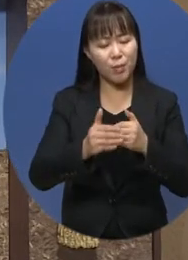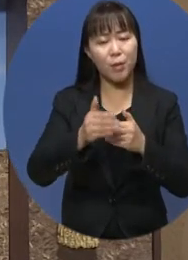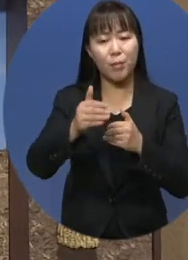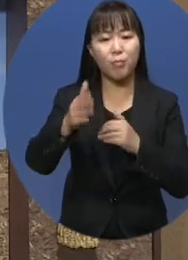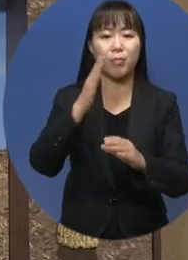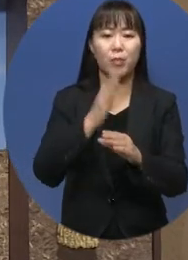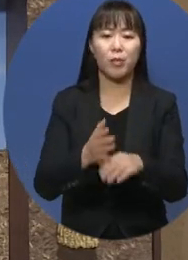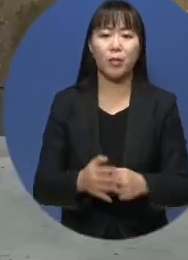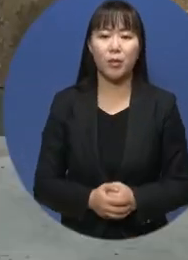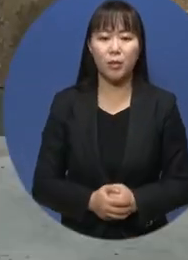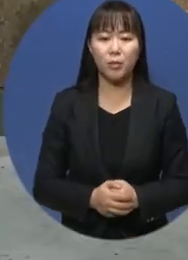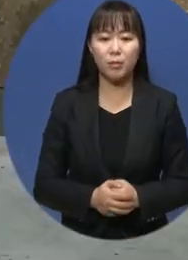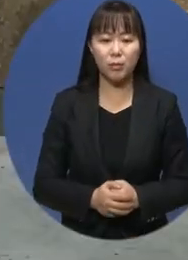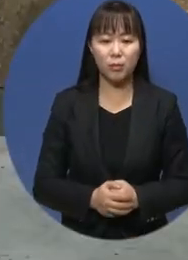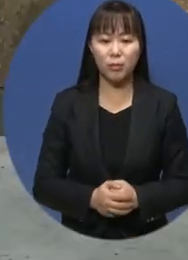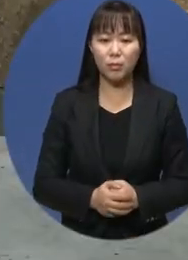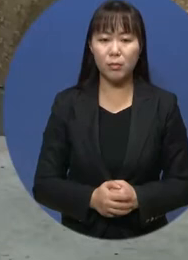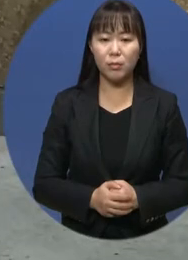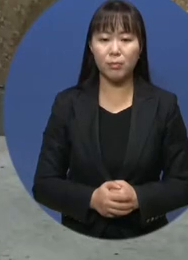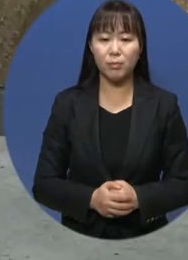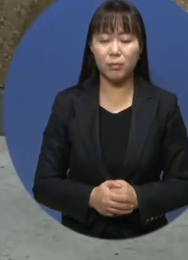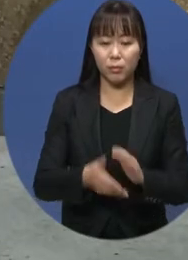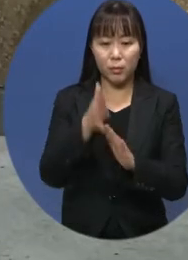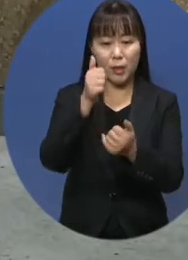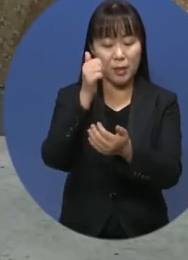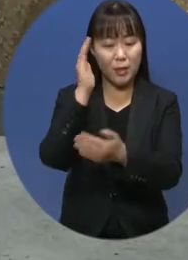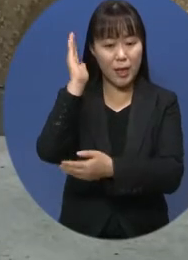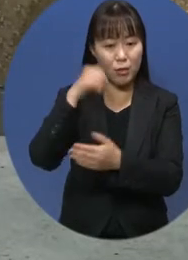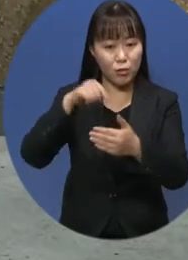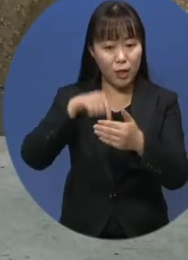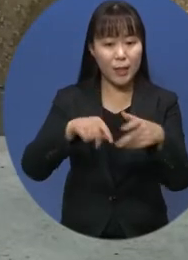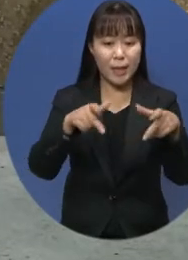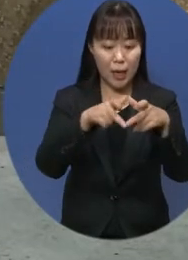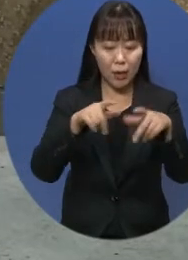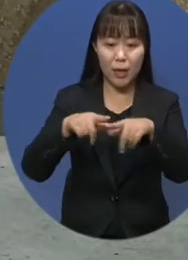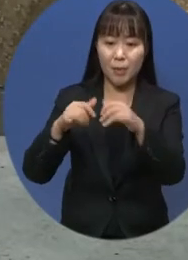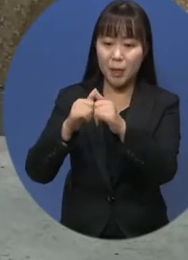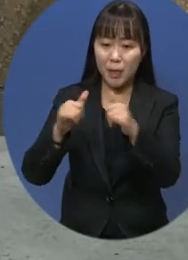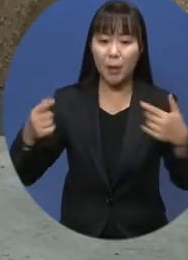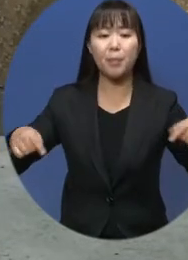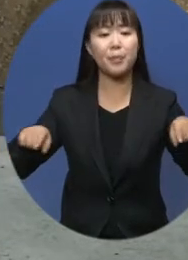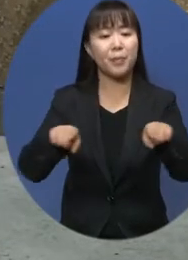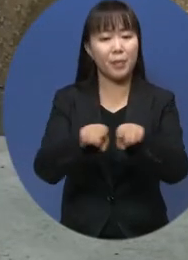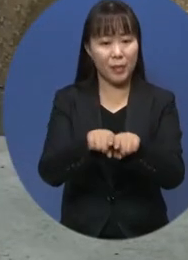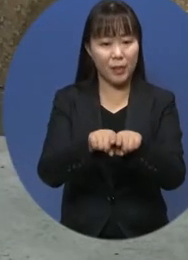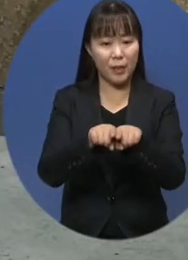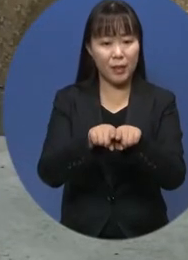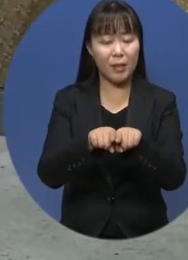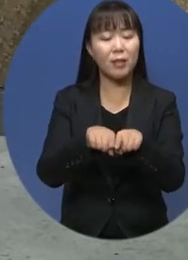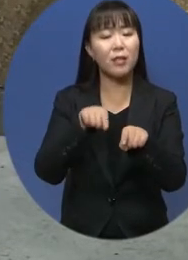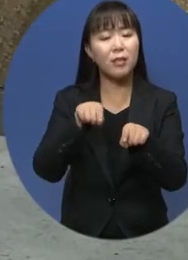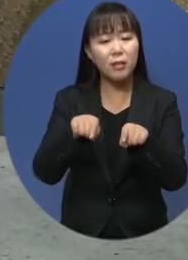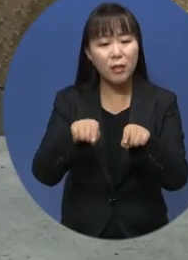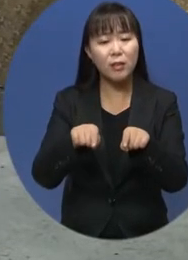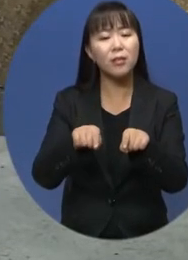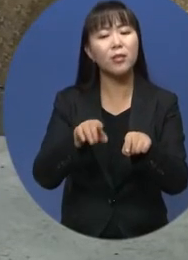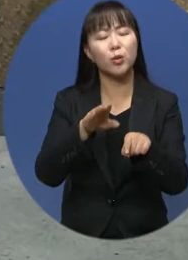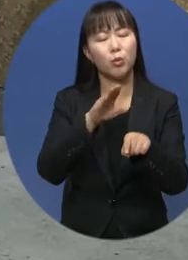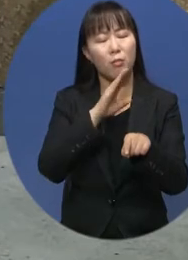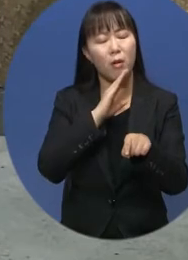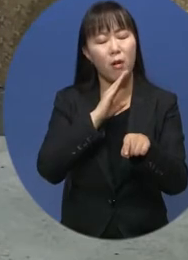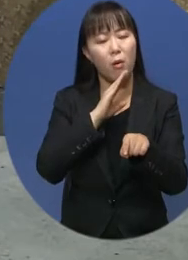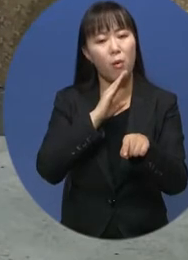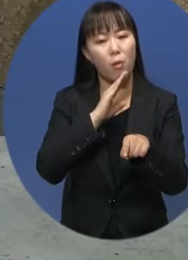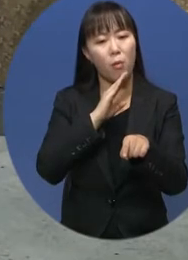있어요 어 그리고 저는 시장의 말씀 중에 장애인과 비장애인이 함께 한다는 그 부분이 굉장히